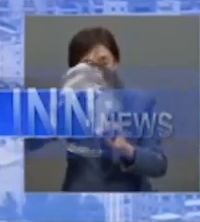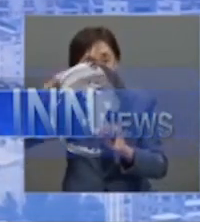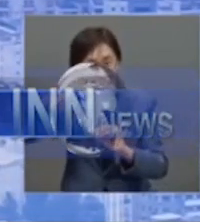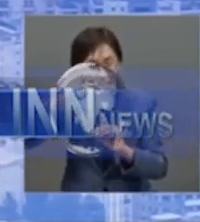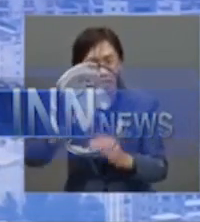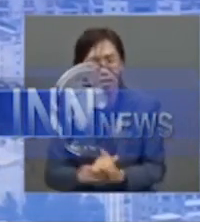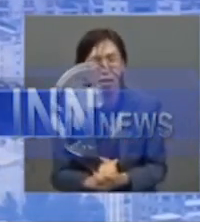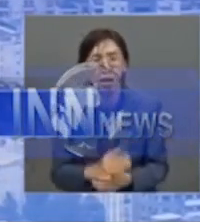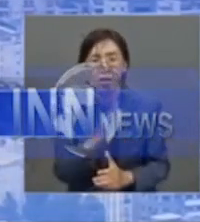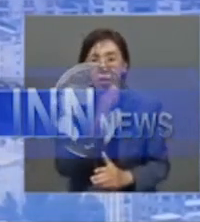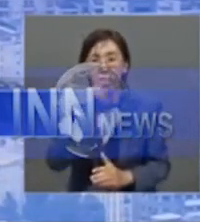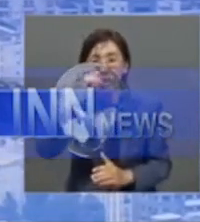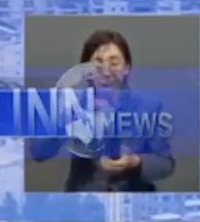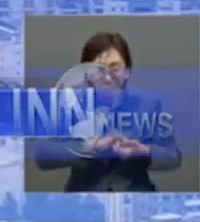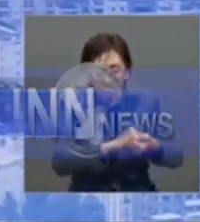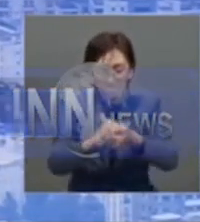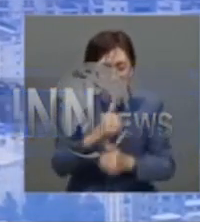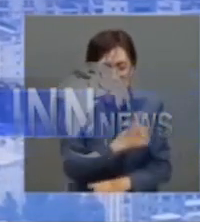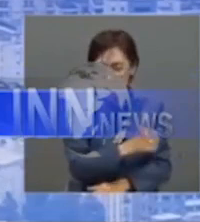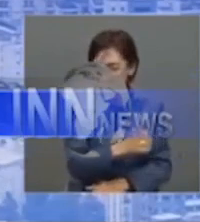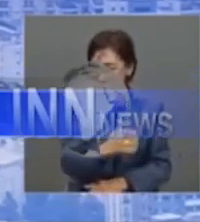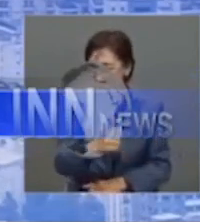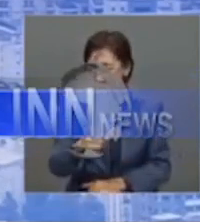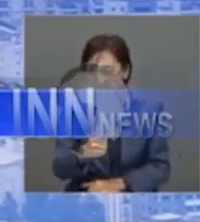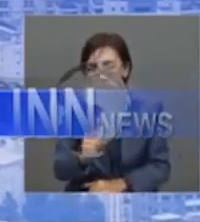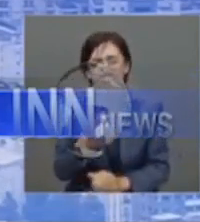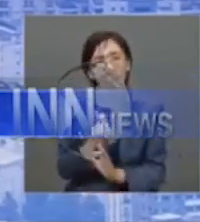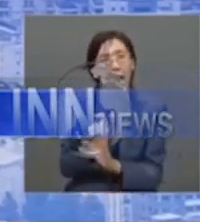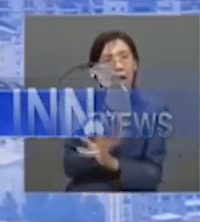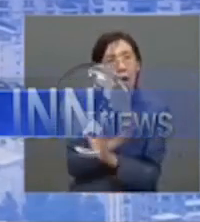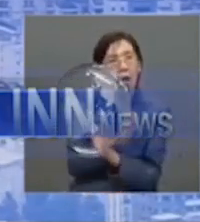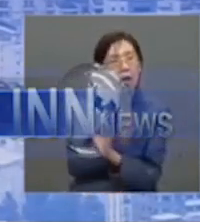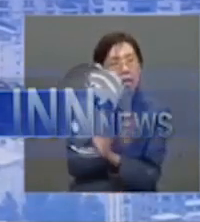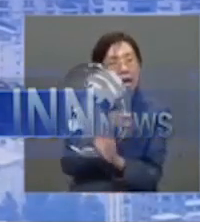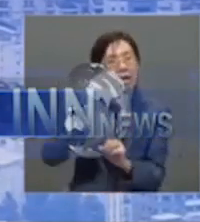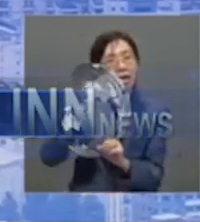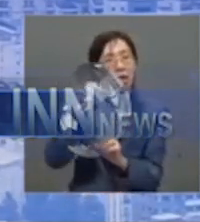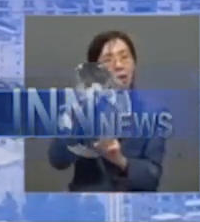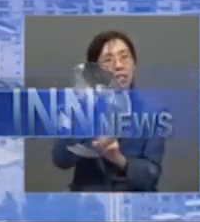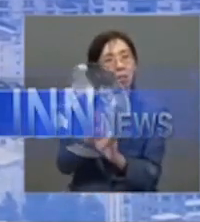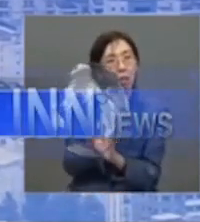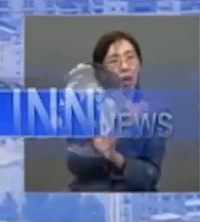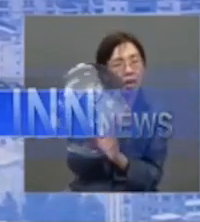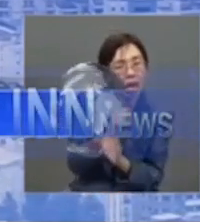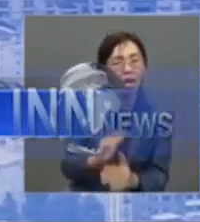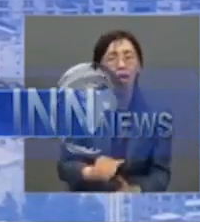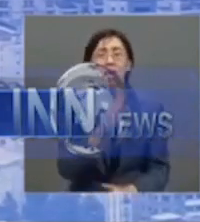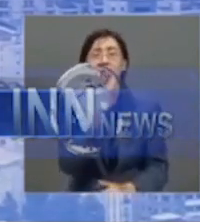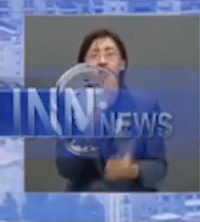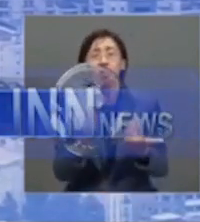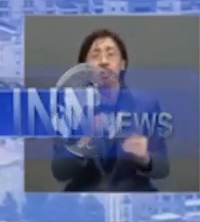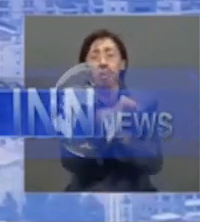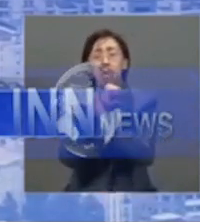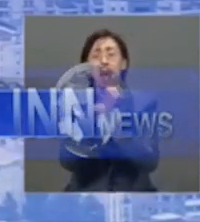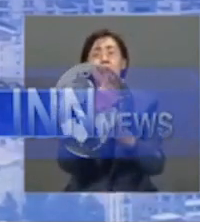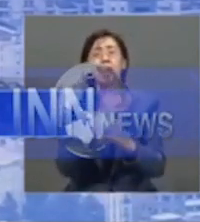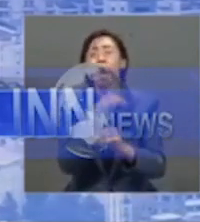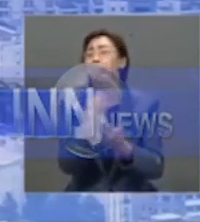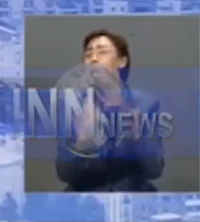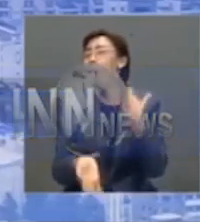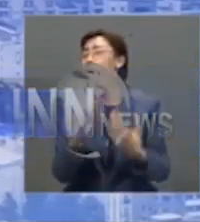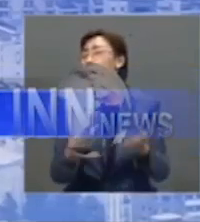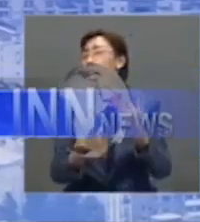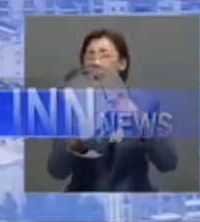และภายหลังการปรับหลักเกณฑ์การเข้าตรวจเมื่อวันที่7เมษายนพบมีจำนวนการทำ PUI 33,991